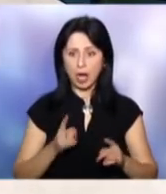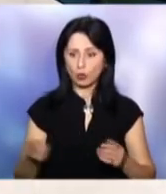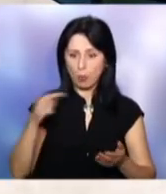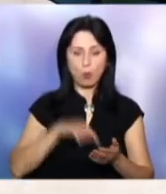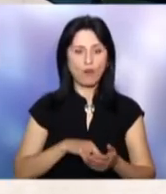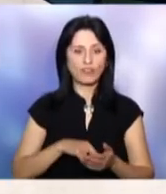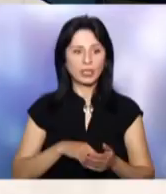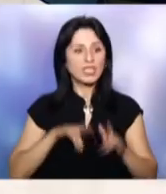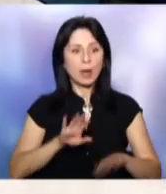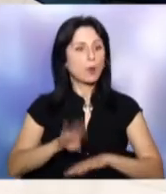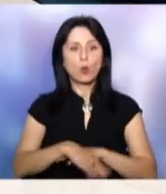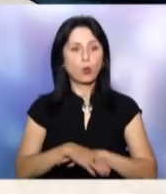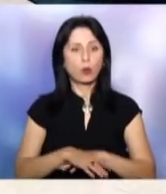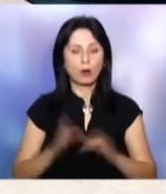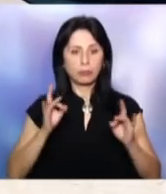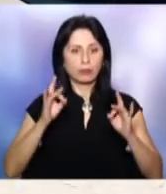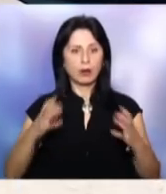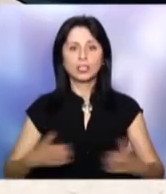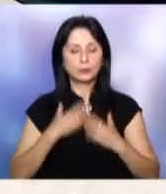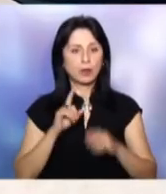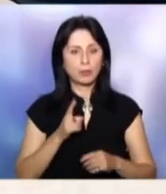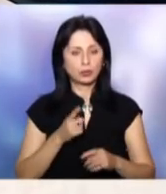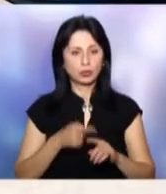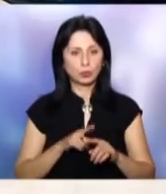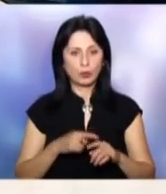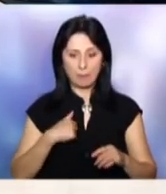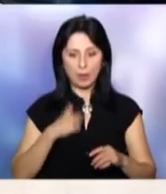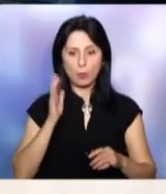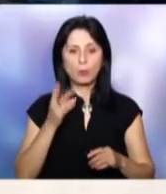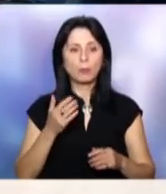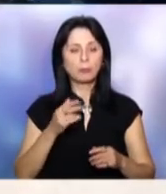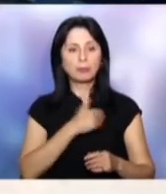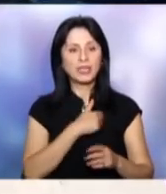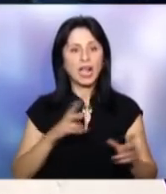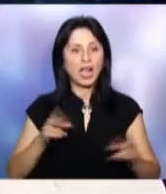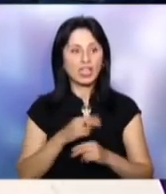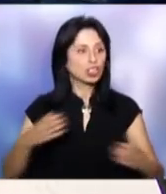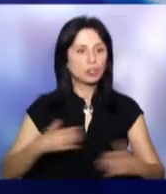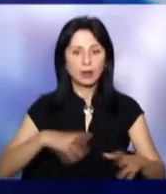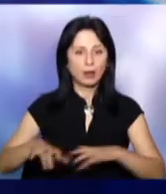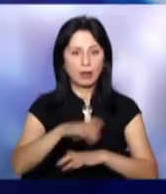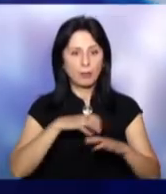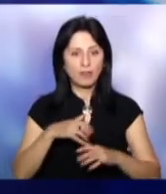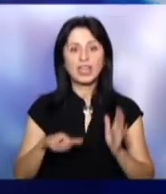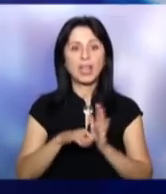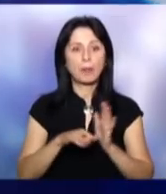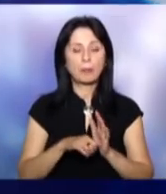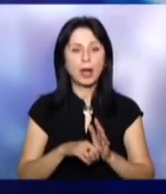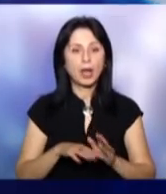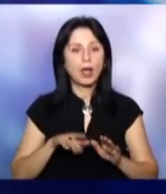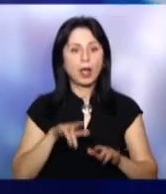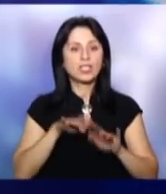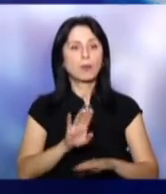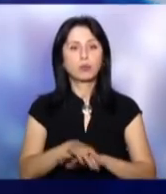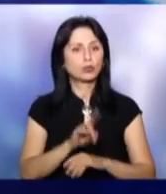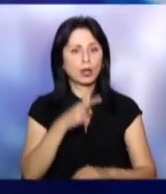უნდა იყოს უადგილო? თუ ეს განგაში ჩემთვის არის გადარჩენა, თუ ეს განგაში არის ჩემთვის დამხმარე